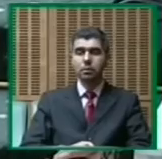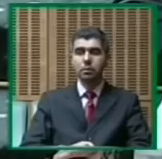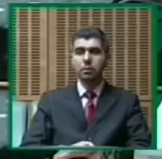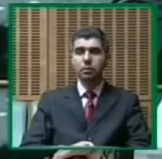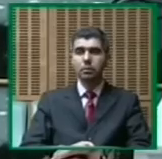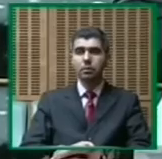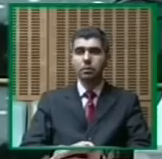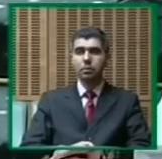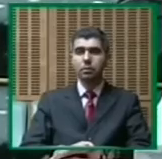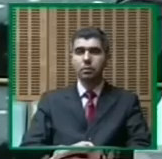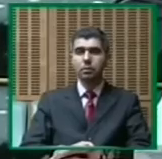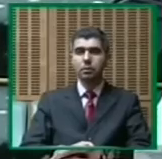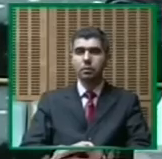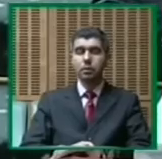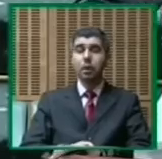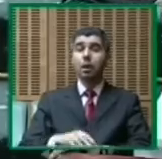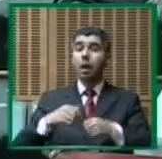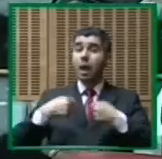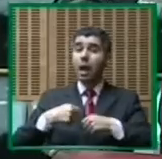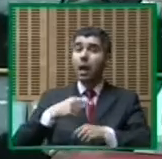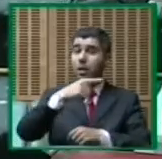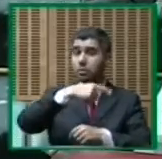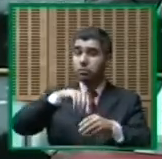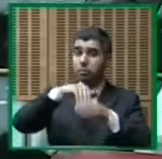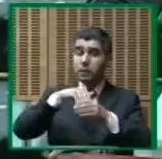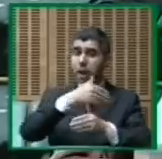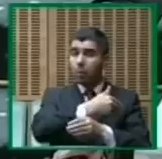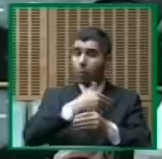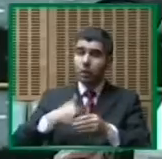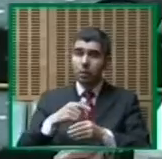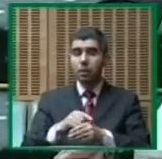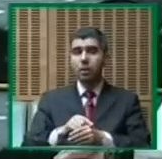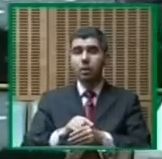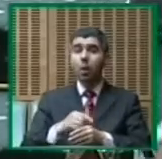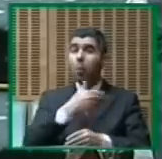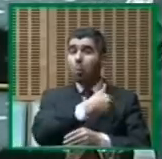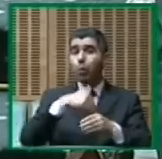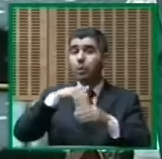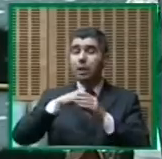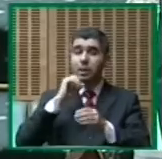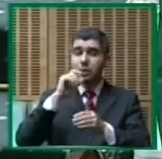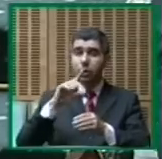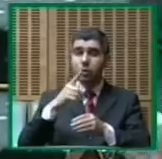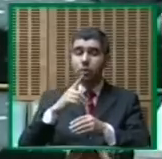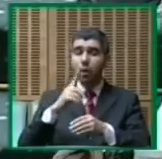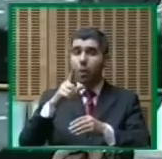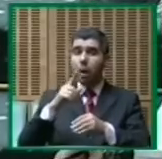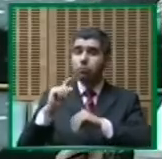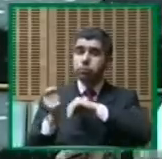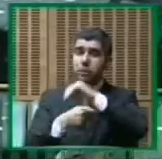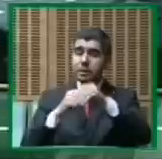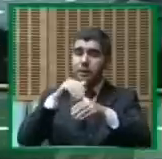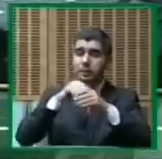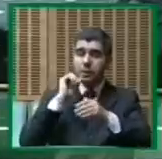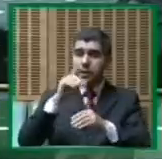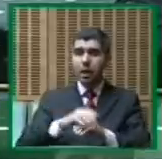السيد مزيان، السيد الرئيس المحترم، السيد المستشار المحترم من الفريق الحركي، اشكركم